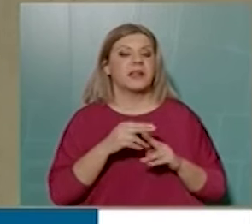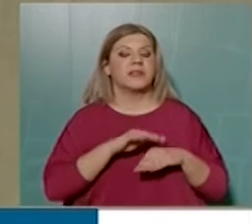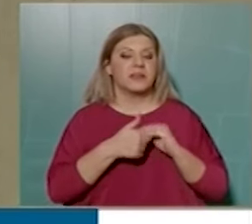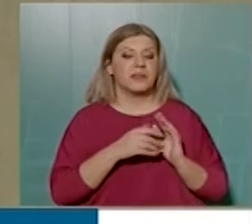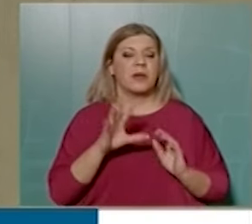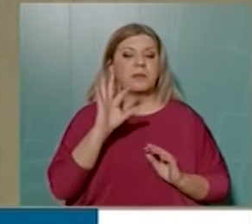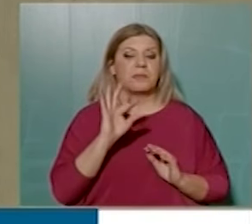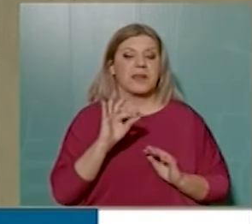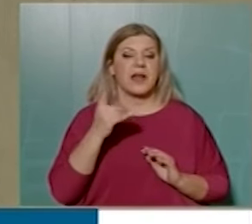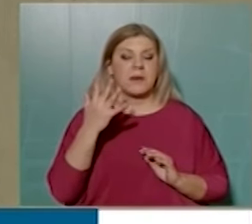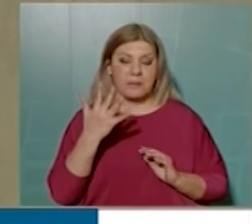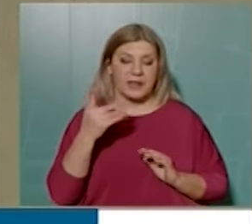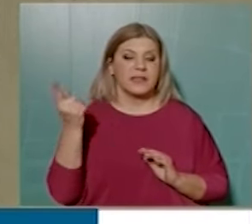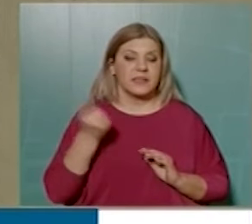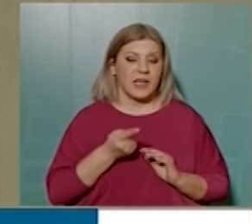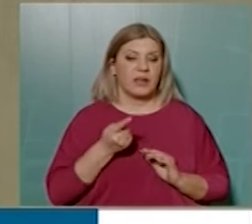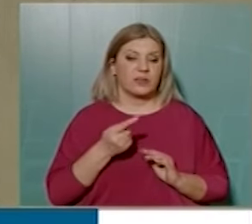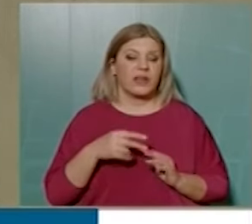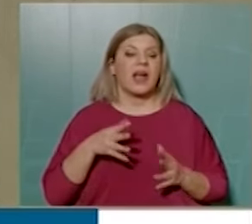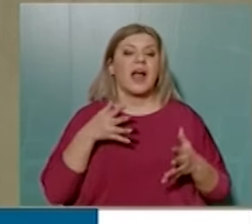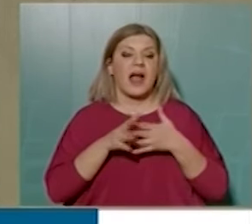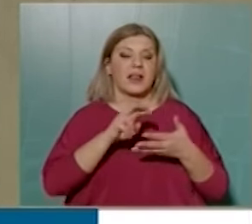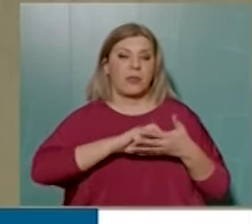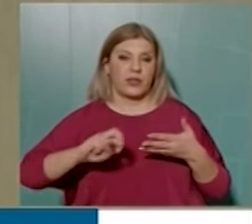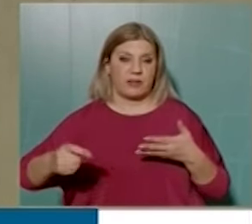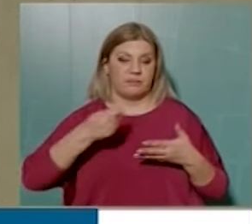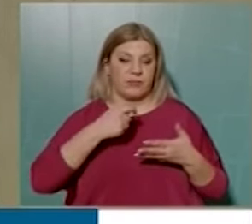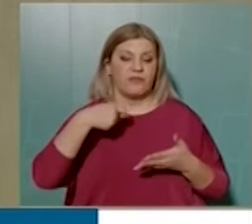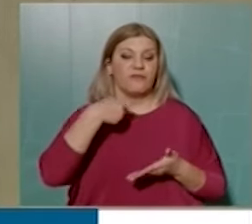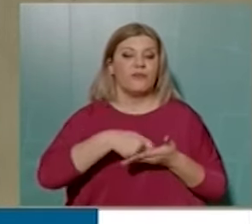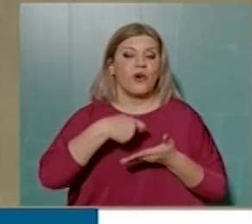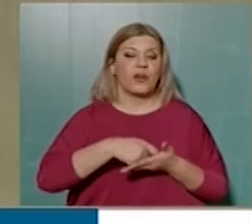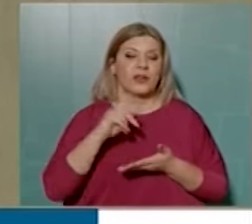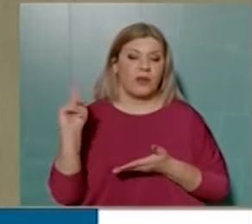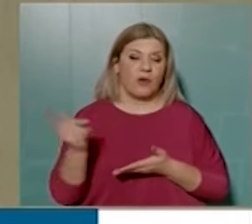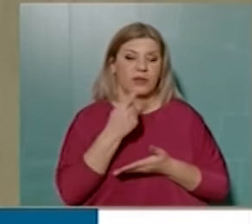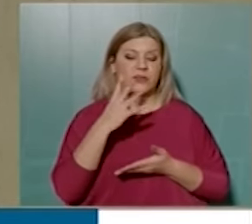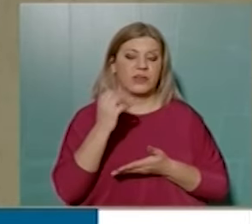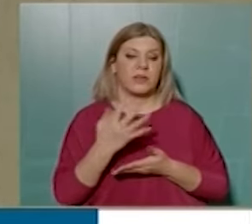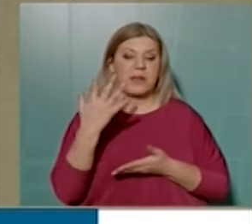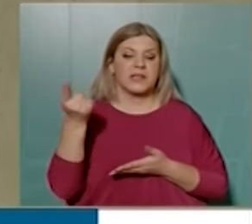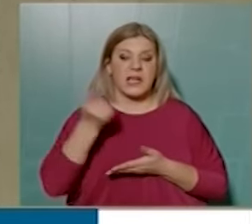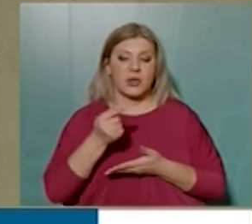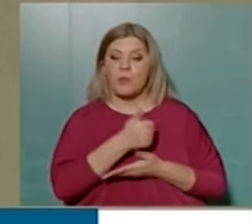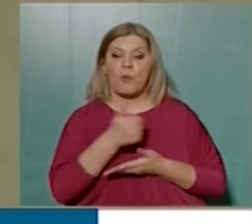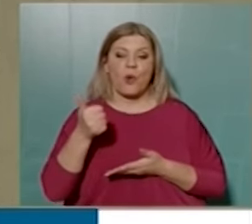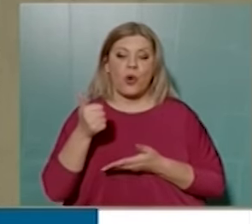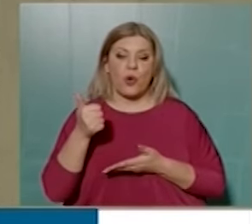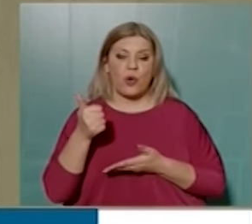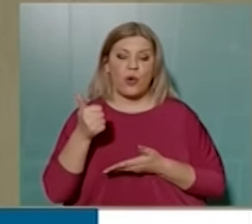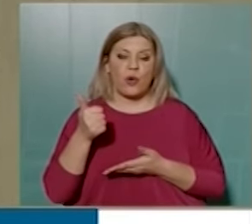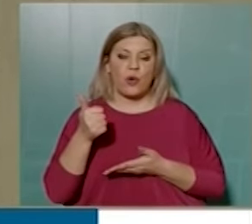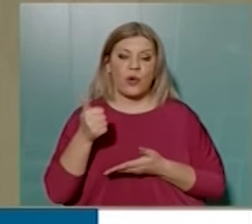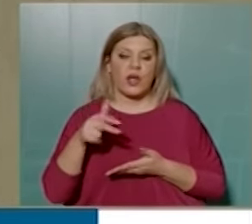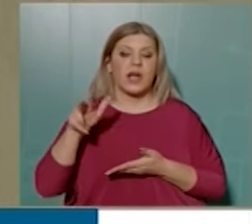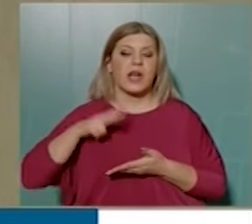το 55% να το αποτελούν περίπου τα ανταποδοτικά τέλη οι φόροι που πληρώνουμε όλοι μας και το 45% μόλις